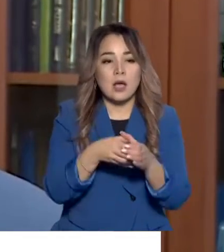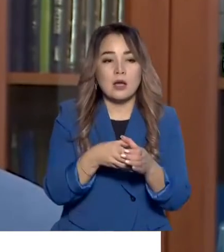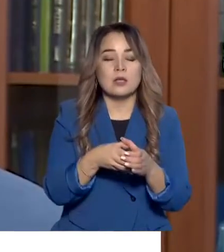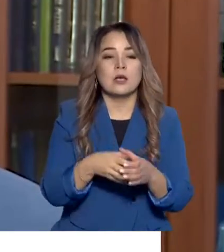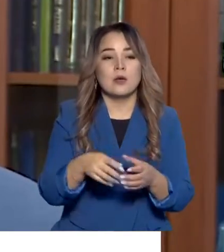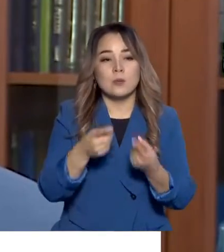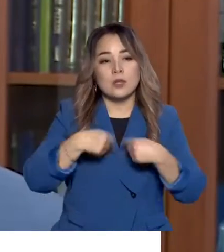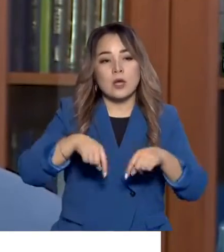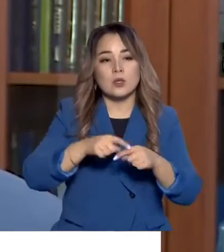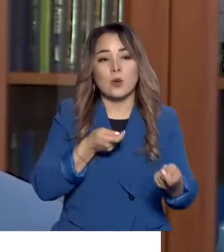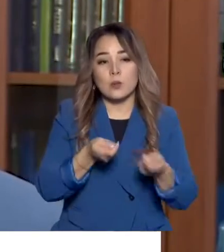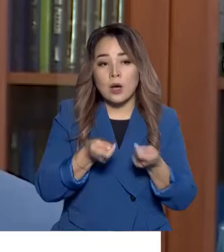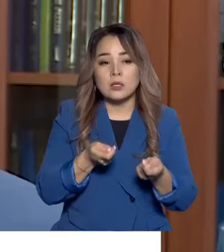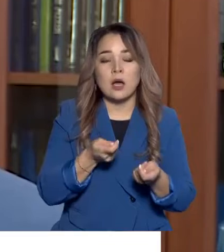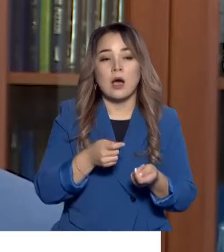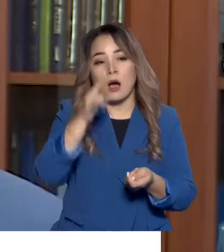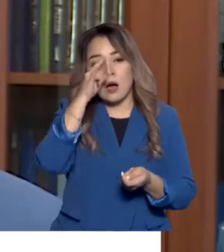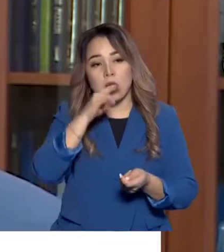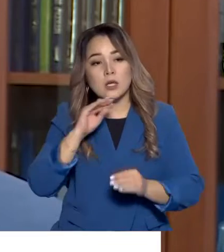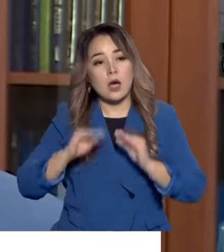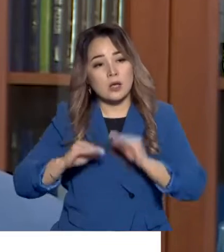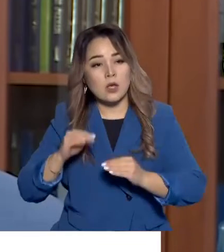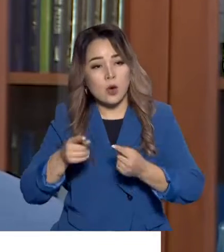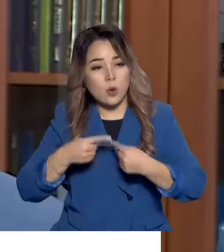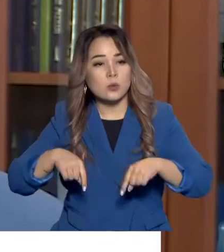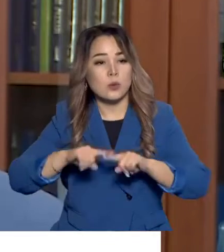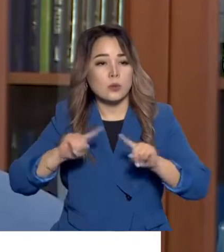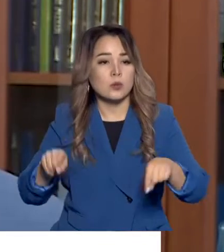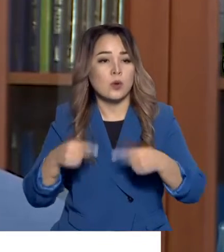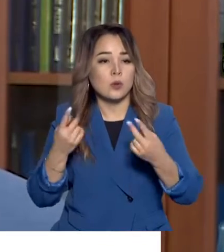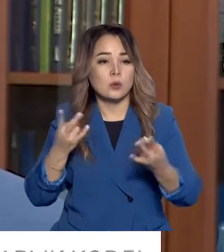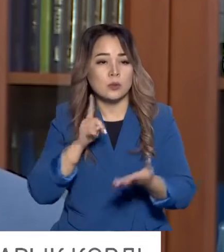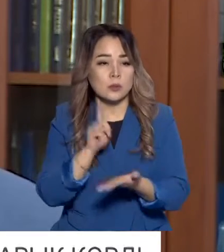Қазақ империясын құруымыз керек пе? Бұл республикада